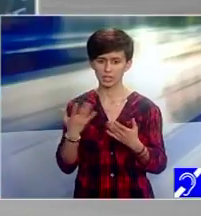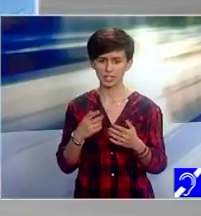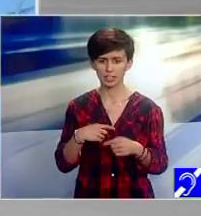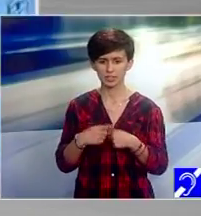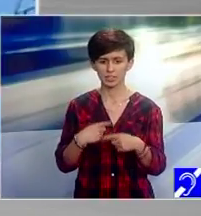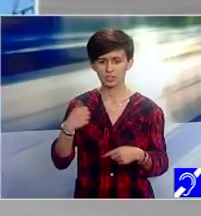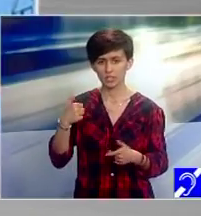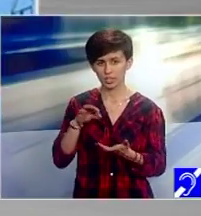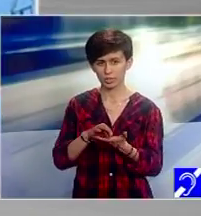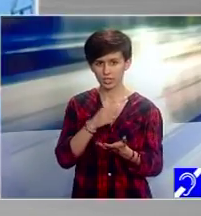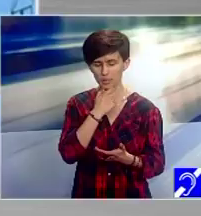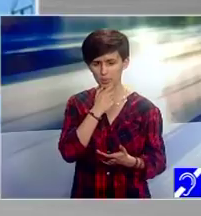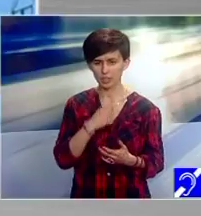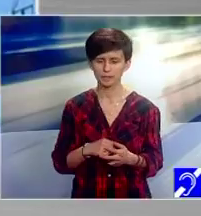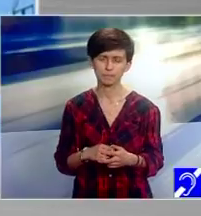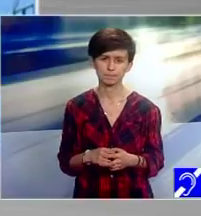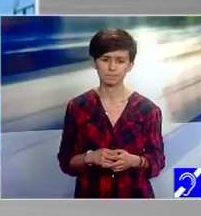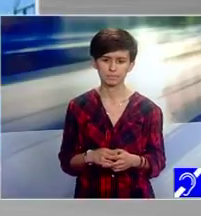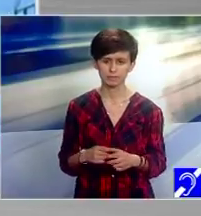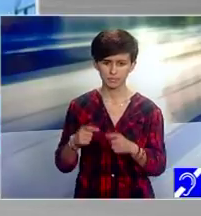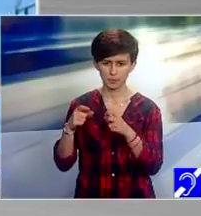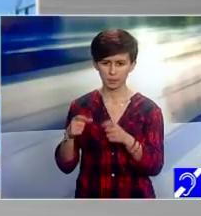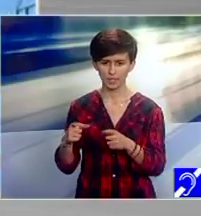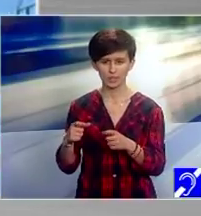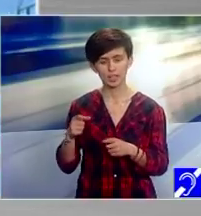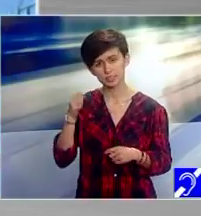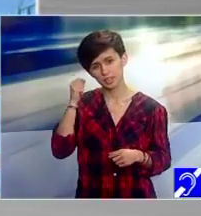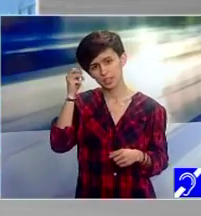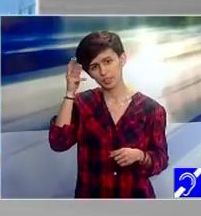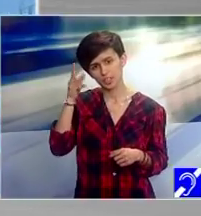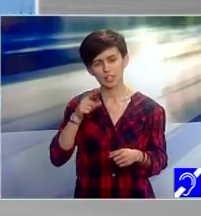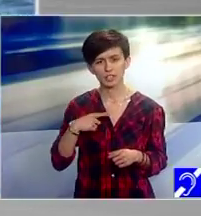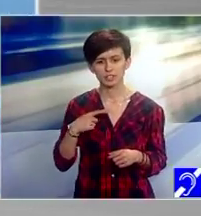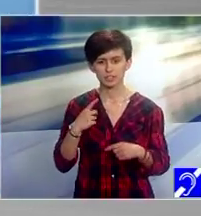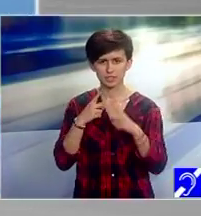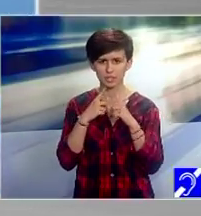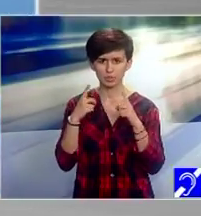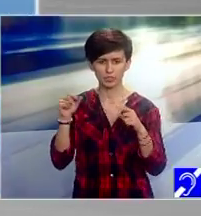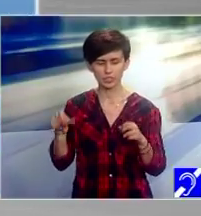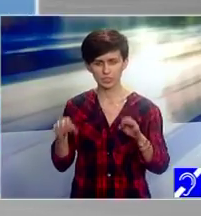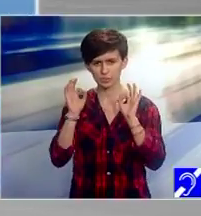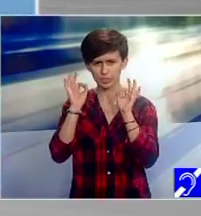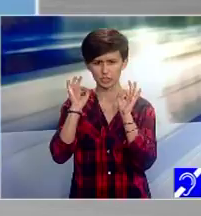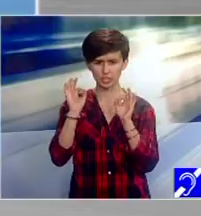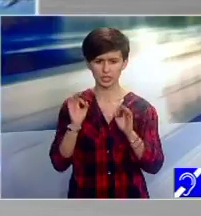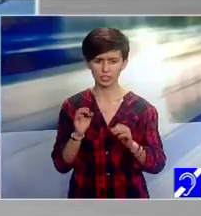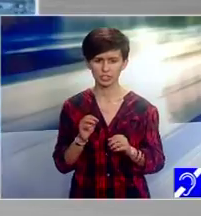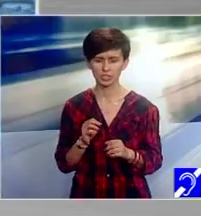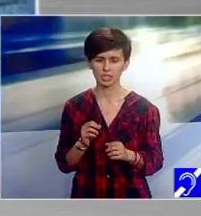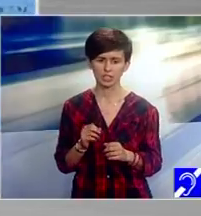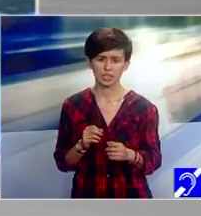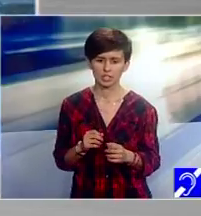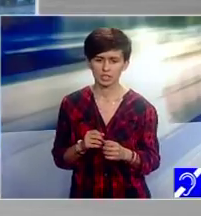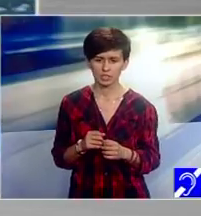pe an. Dincolo de acest festival, în clase, zilnic, sunt specialiști, așa cum spunea și dumneavoastră, sunt profesori psihopedagogi, Diana